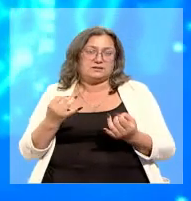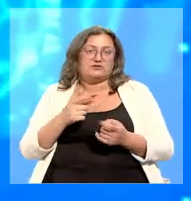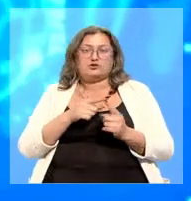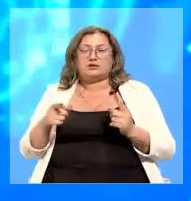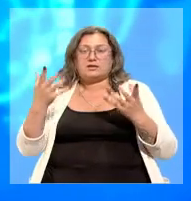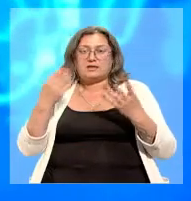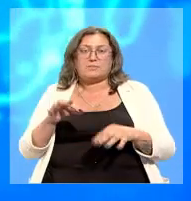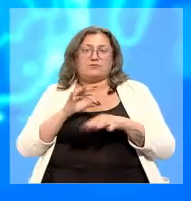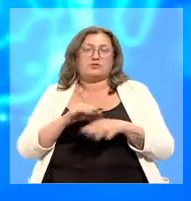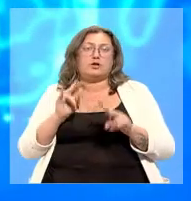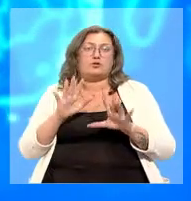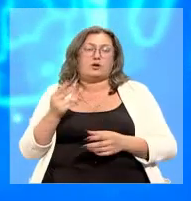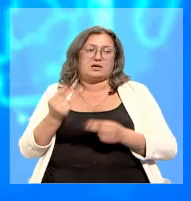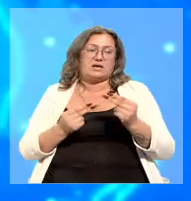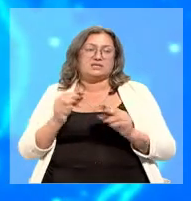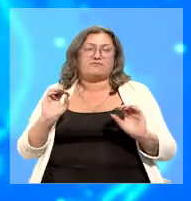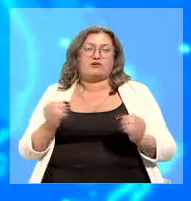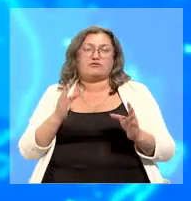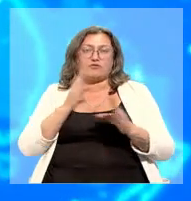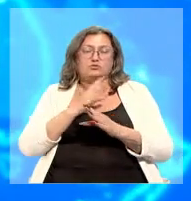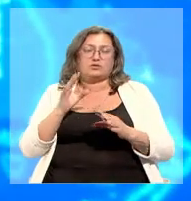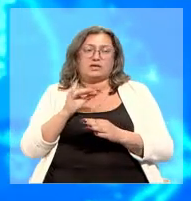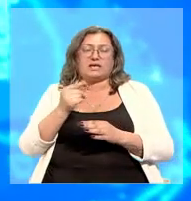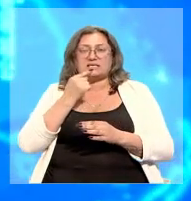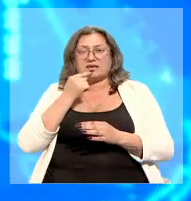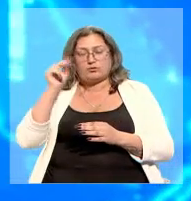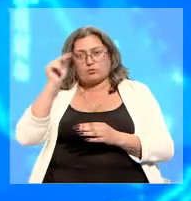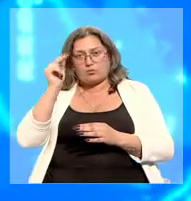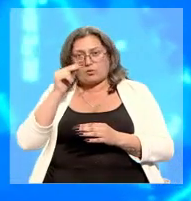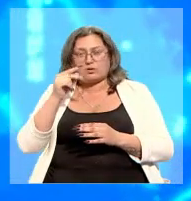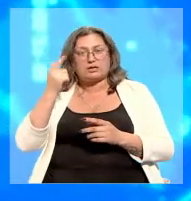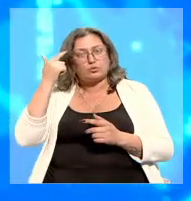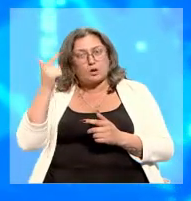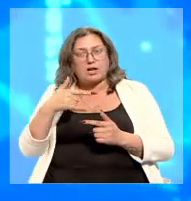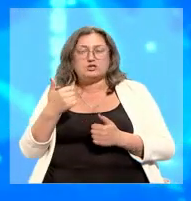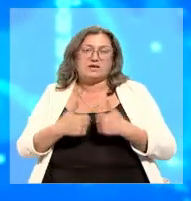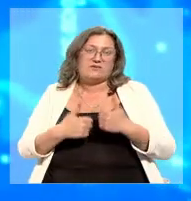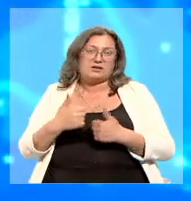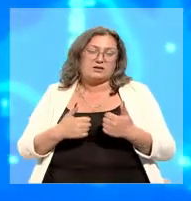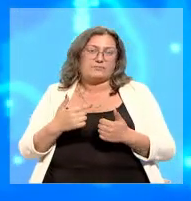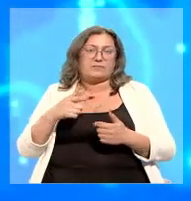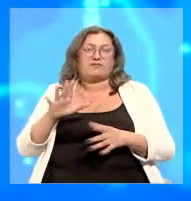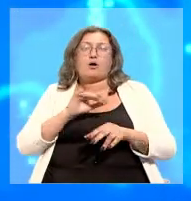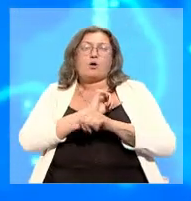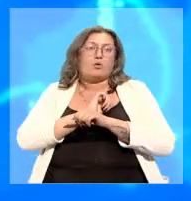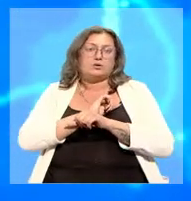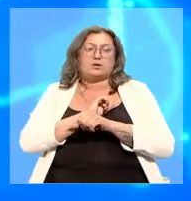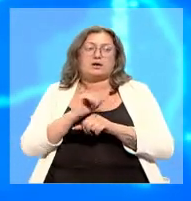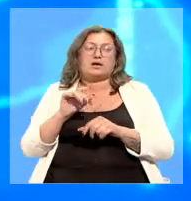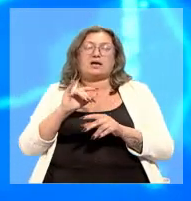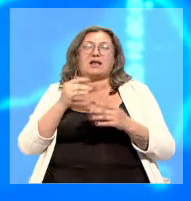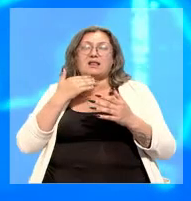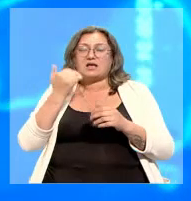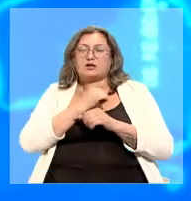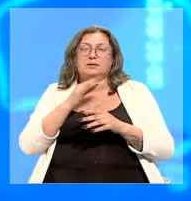дня проводятся не только игры на свежем воздухе, но и языковые уроки и интеллектуальные соревнования. В атмосферу отдыха, летних каникул